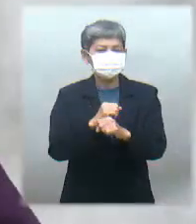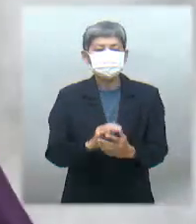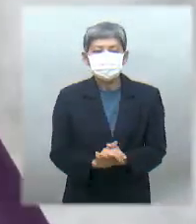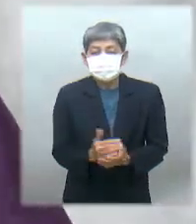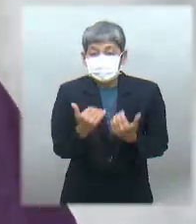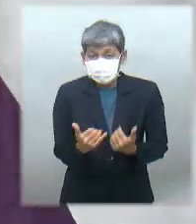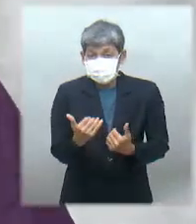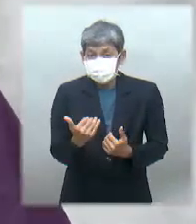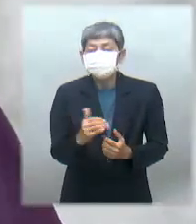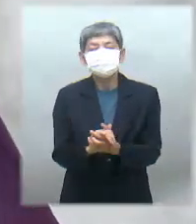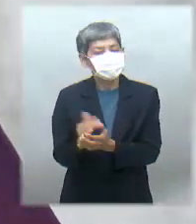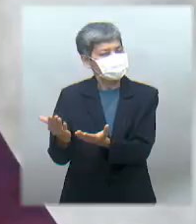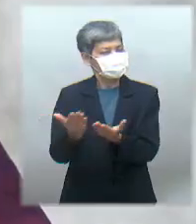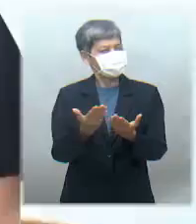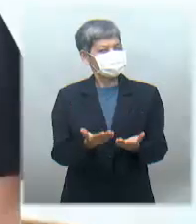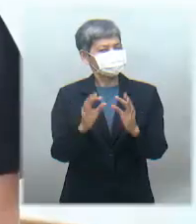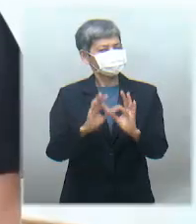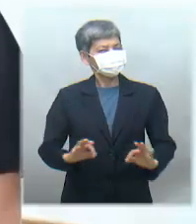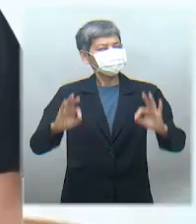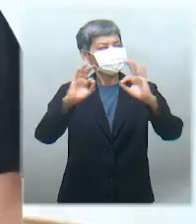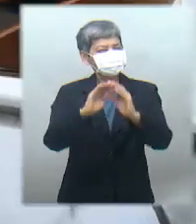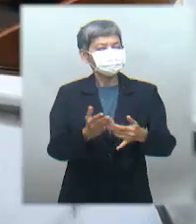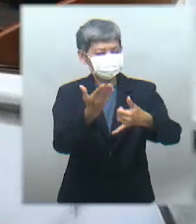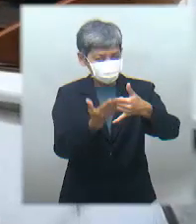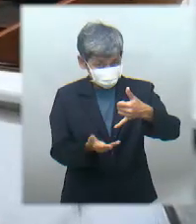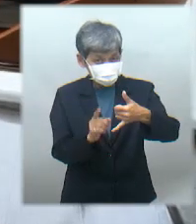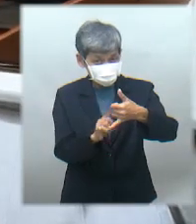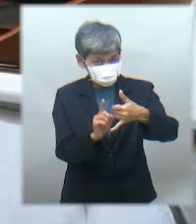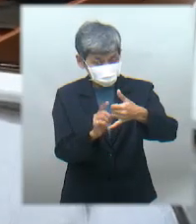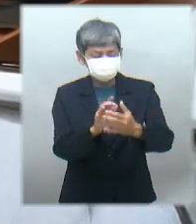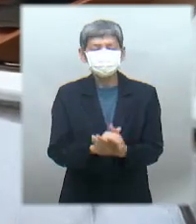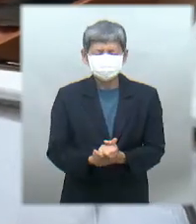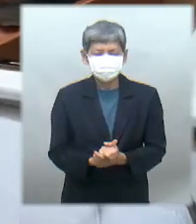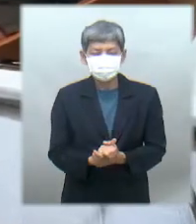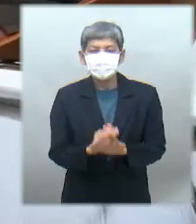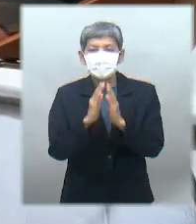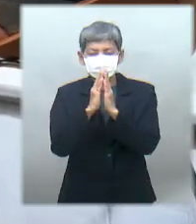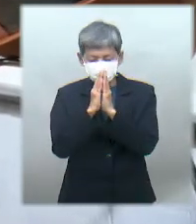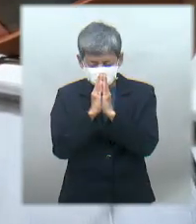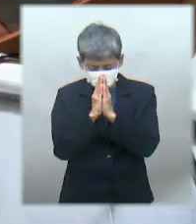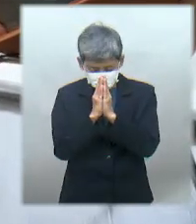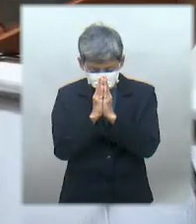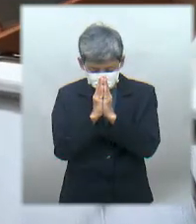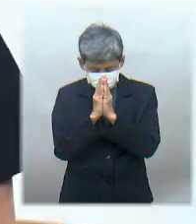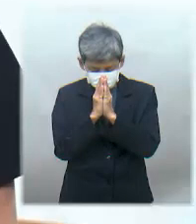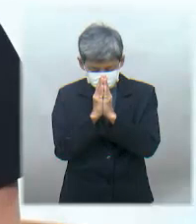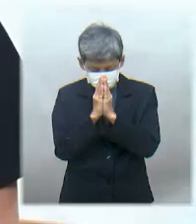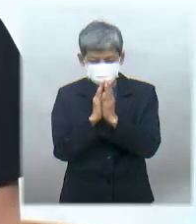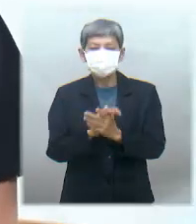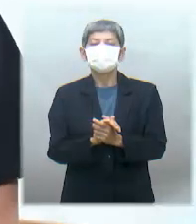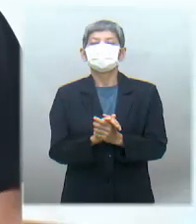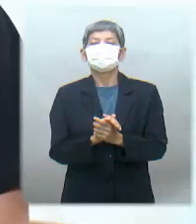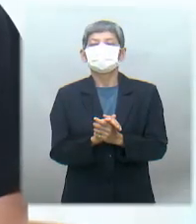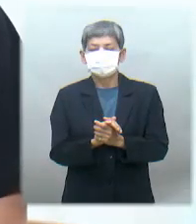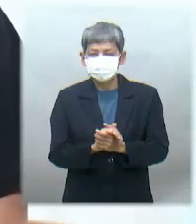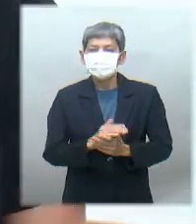ค่ะ ตอนนี้มายกอยู่กับแกรับเชิญคนสำคัญของเราแล้วค่ะ ขอแนะนำให้รจกกนก่อนนะคะ สวัดีค่ะสวัดีค่ะ จุนะค